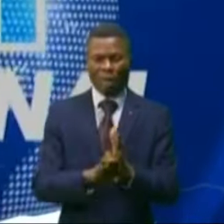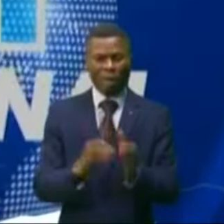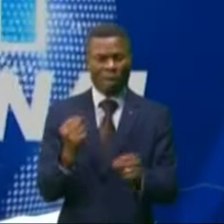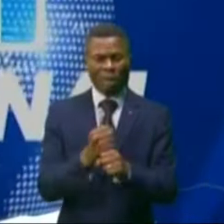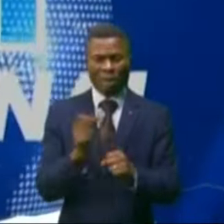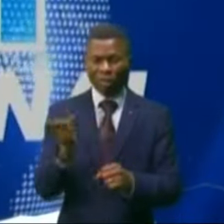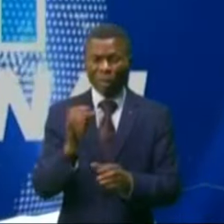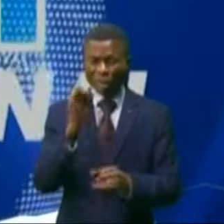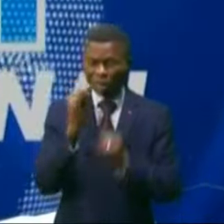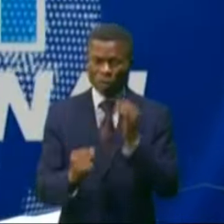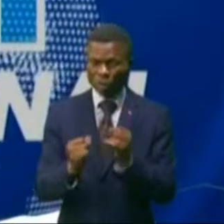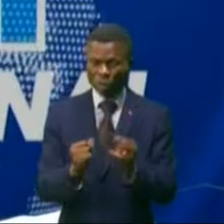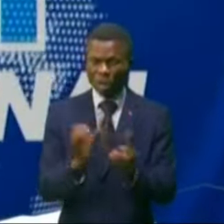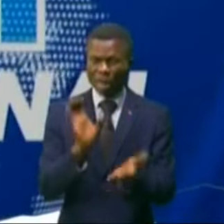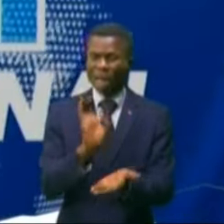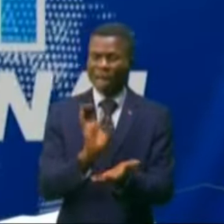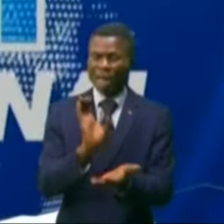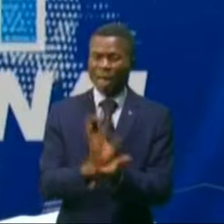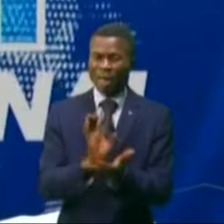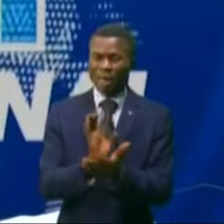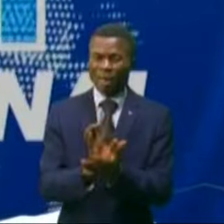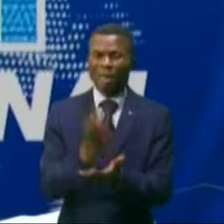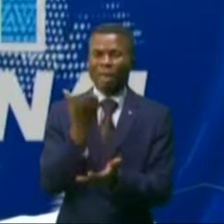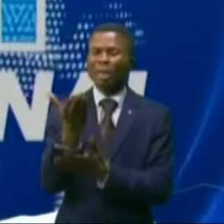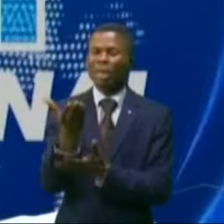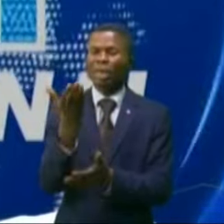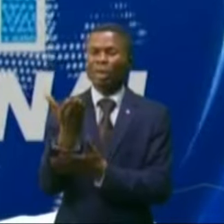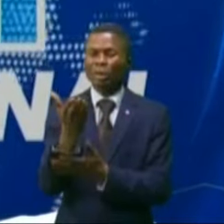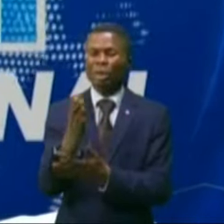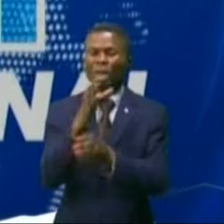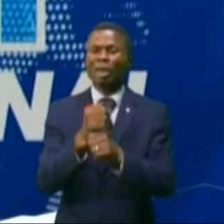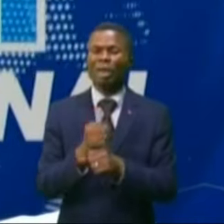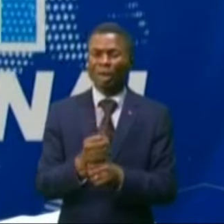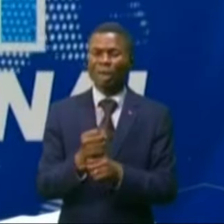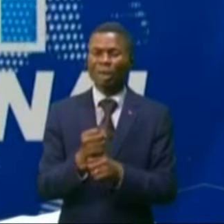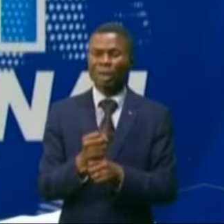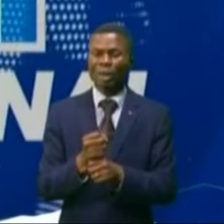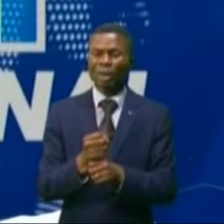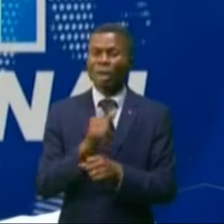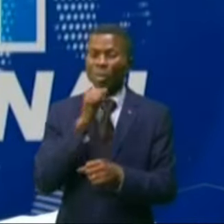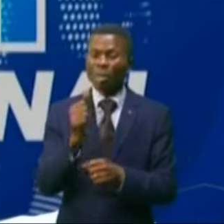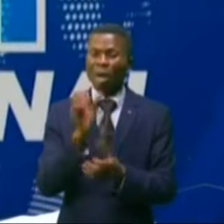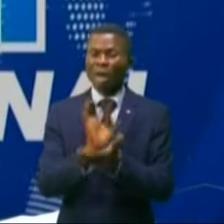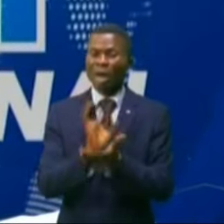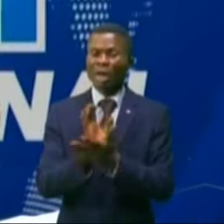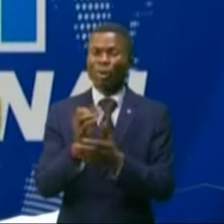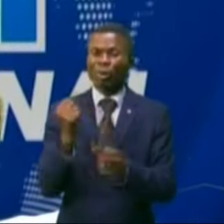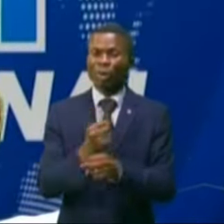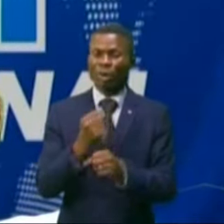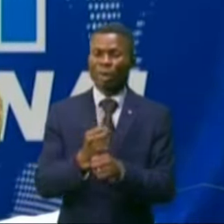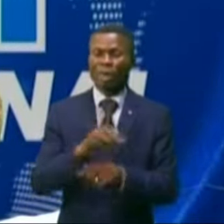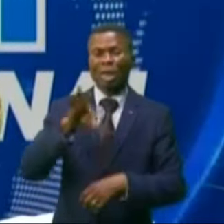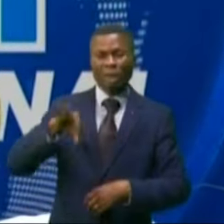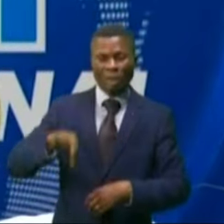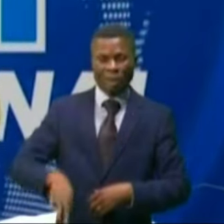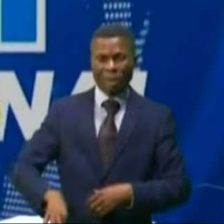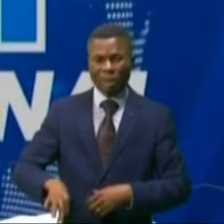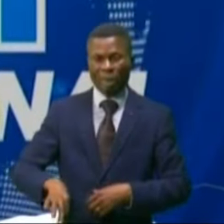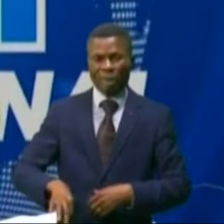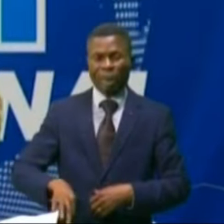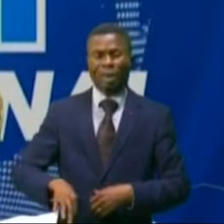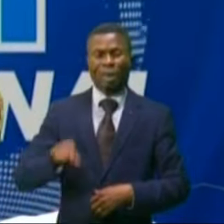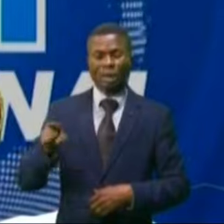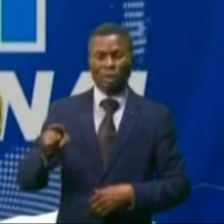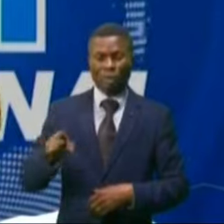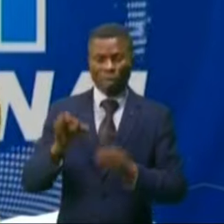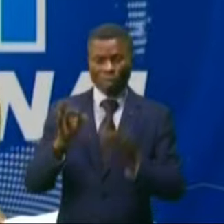travail s'il n'a préalablement sollicité et obtenu une carte de travail au bénéfice de ce dernier.